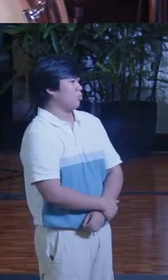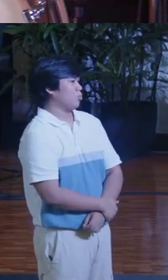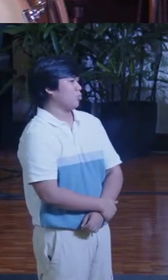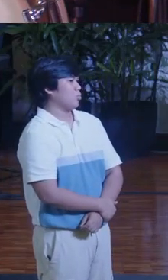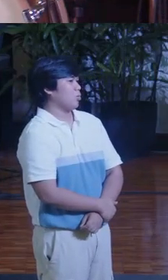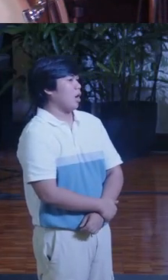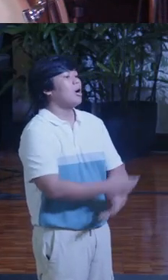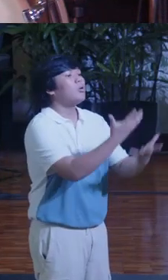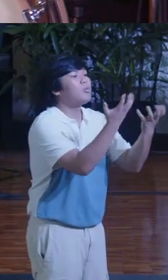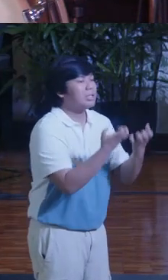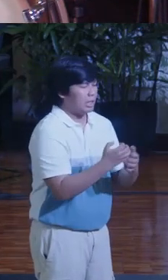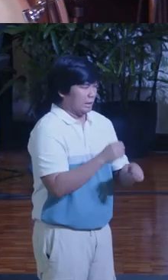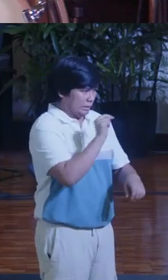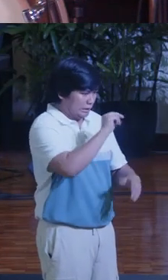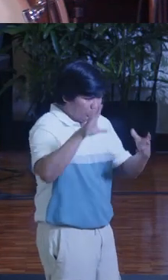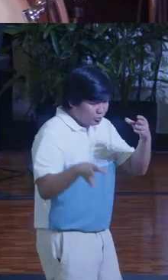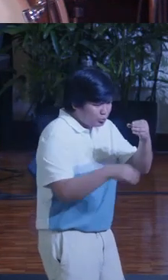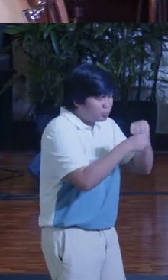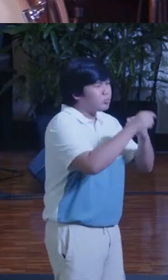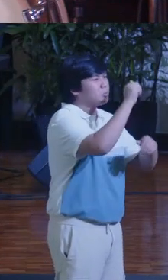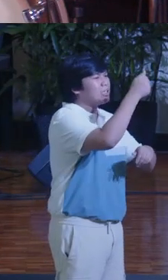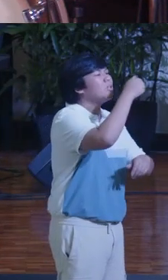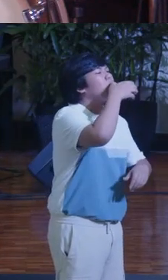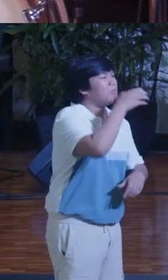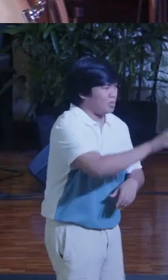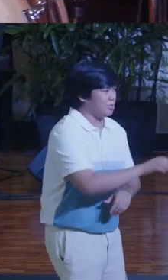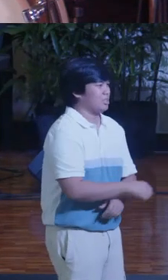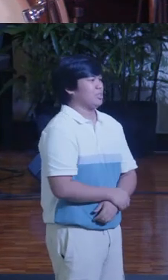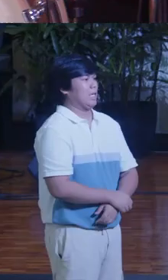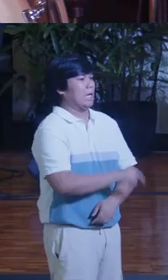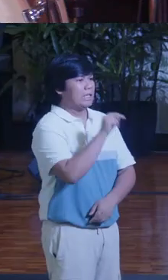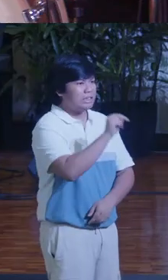Moises. Yun po ang ibig sabihin noon.